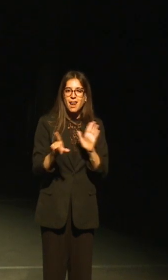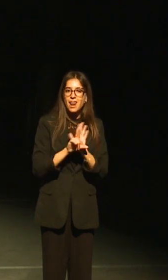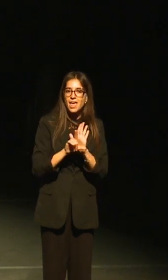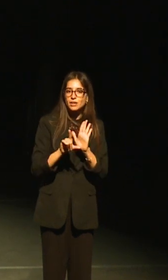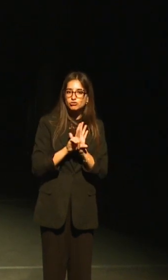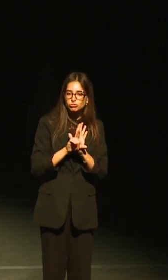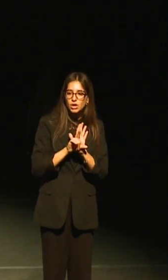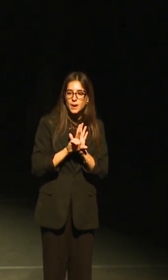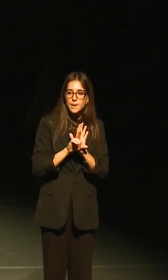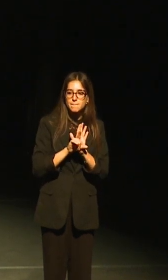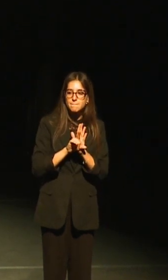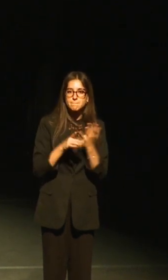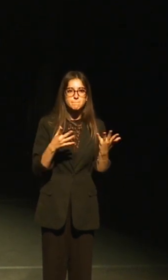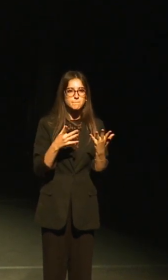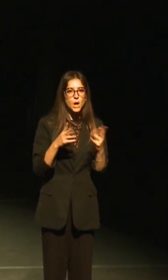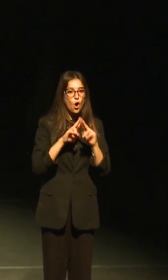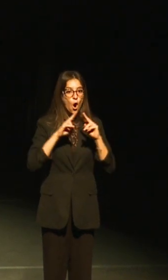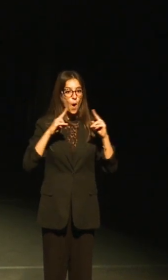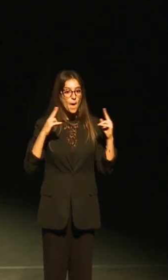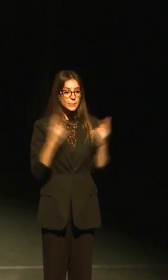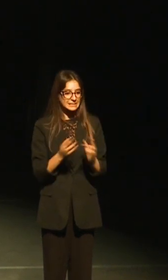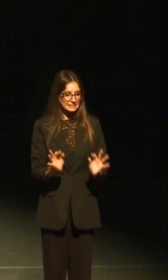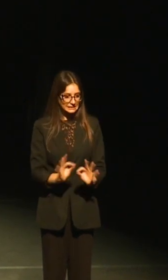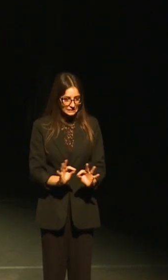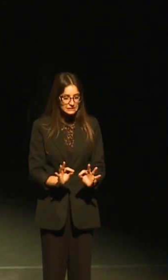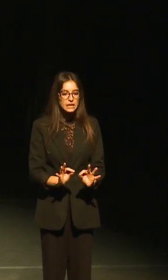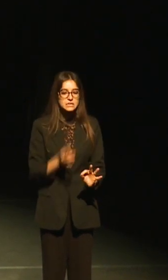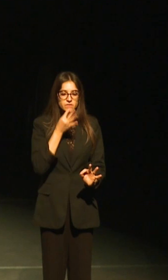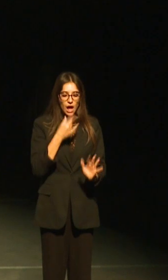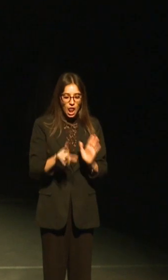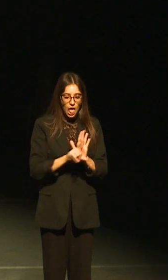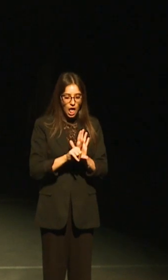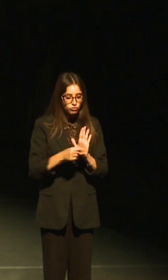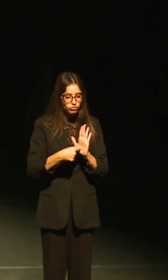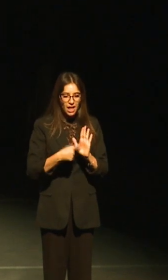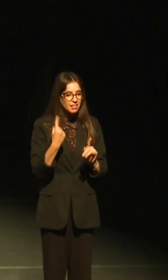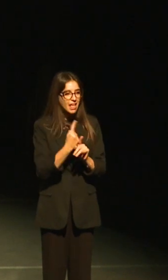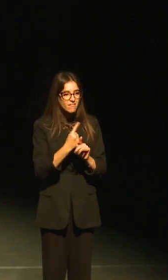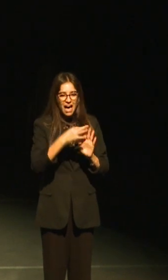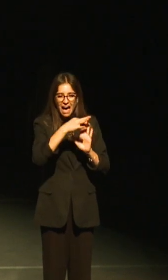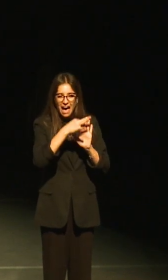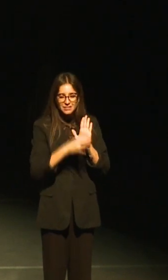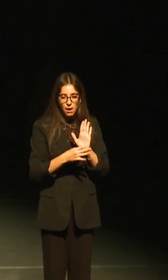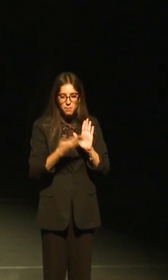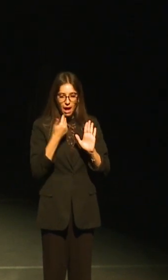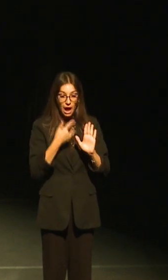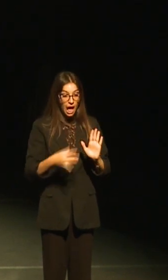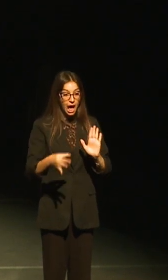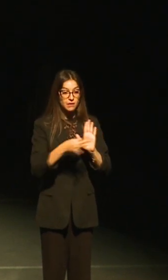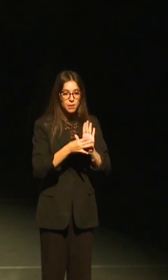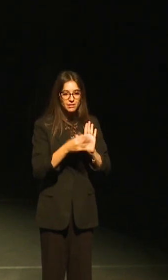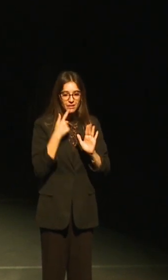che non è completa e quindi manca di alcuni aspetti in particolare quello fondamentale e quello